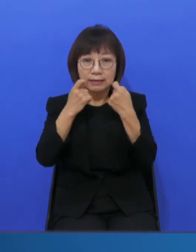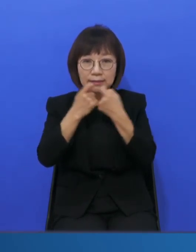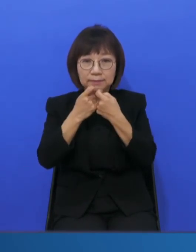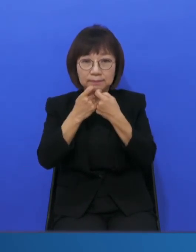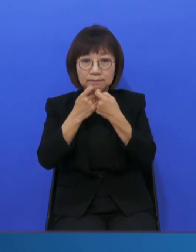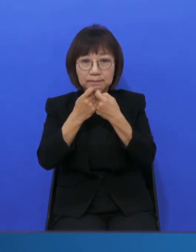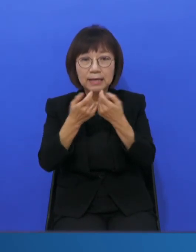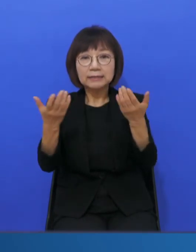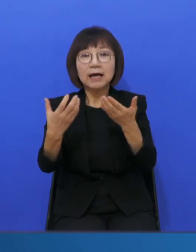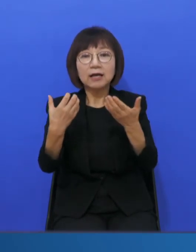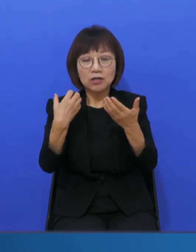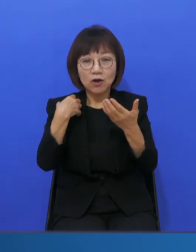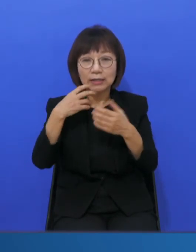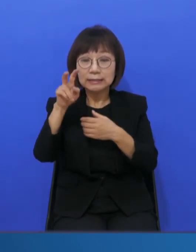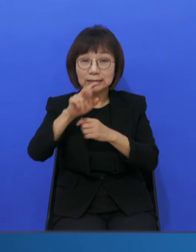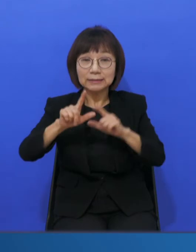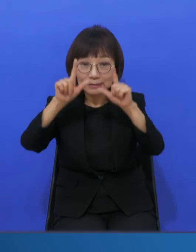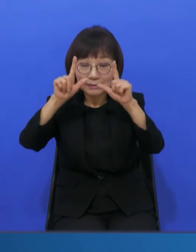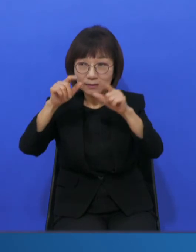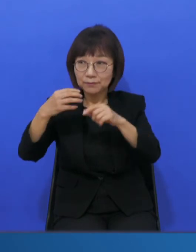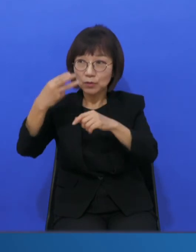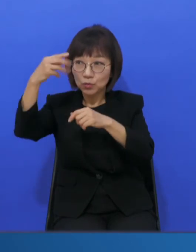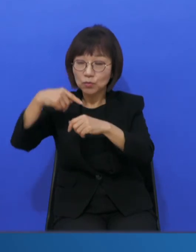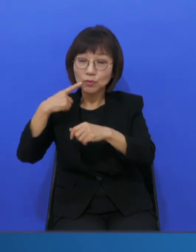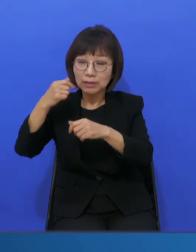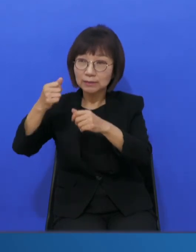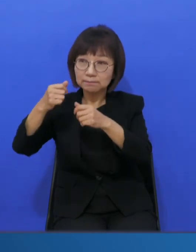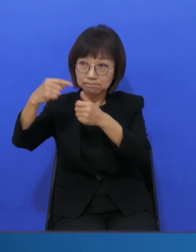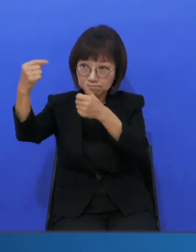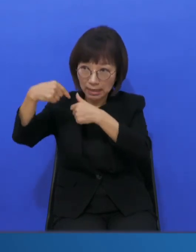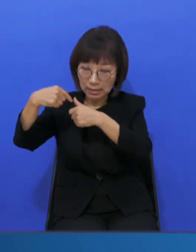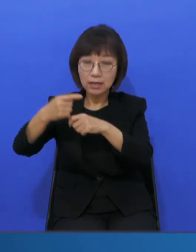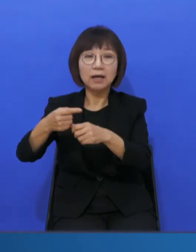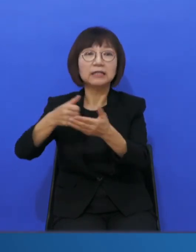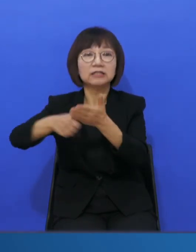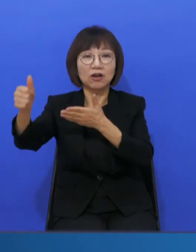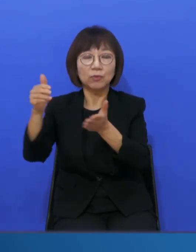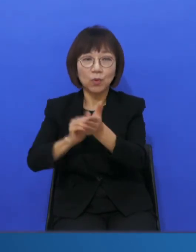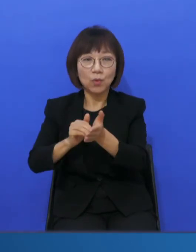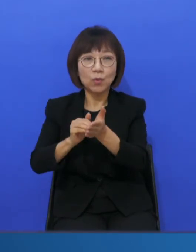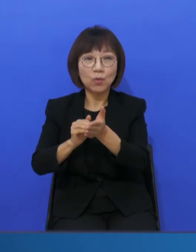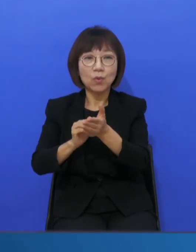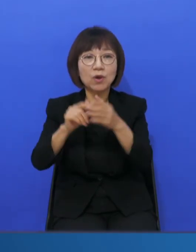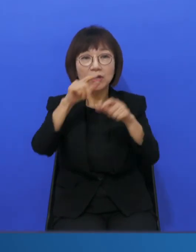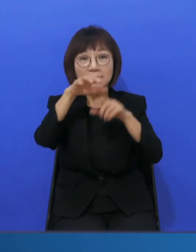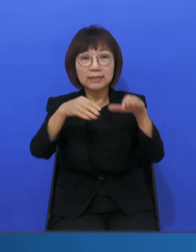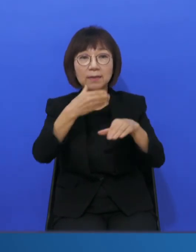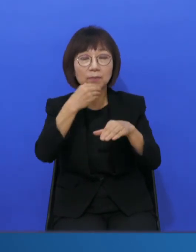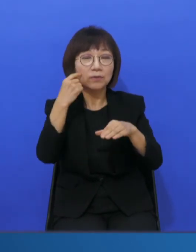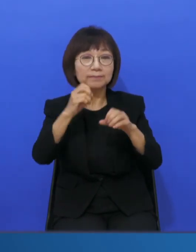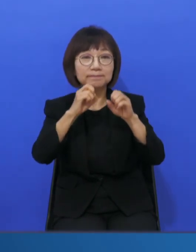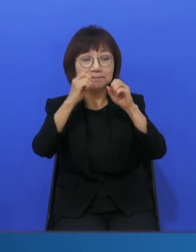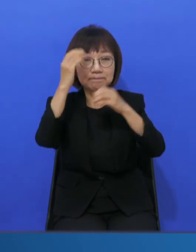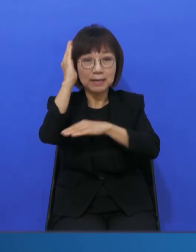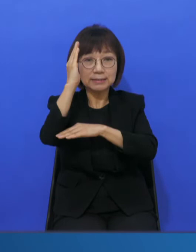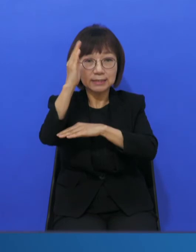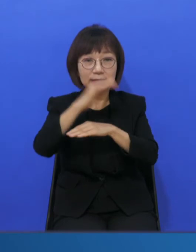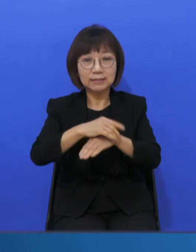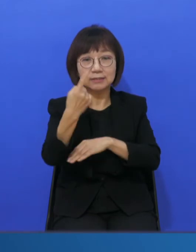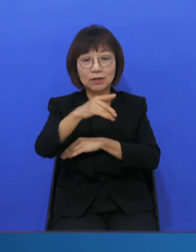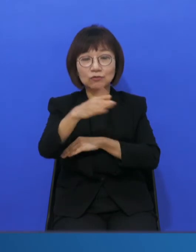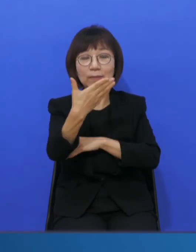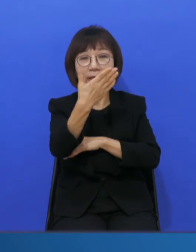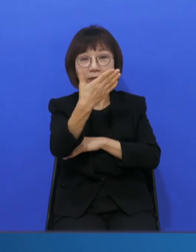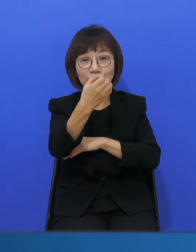20일 작전을 류광수 목사의 지도를 받아 삭제하였습니다. 현장 복음 메시지는 1992년 초판